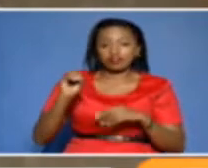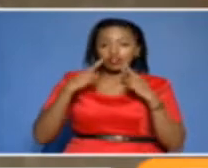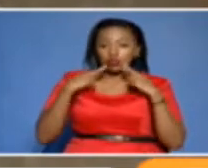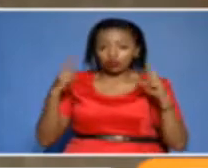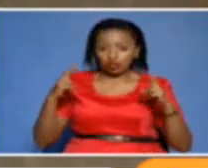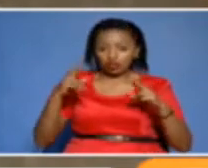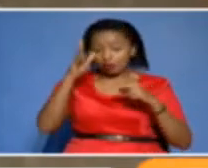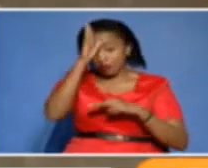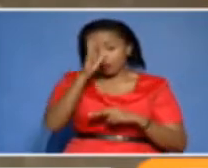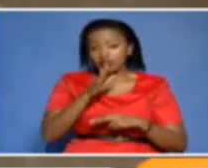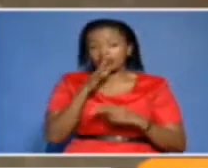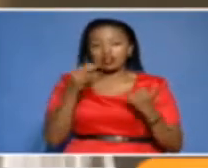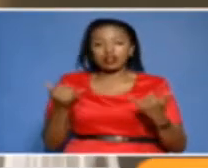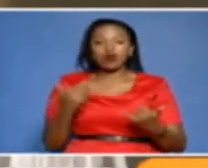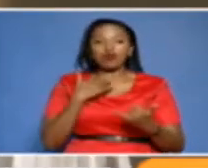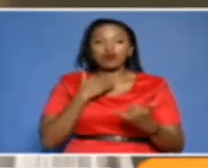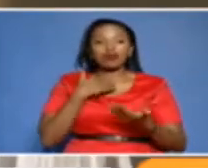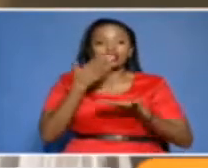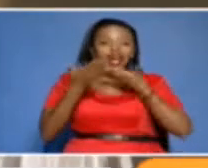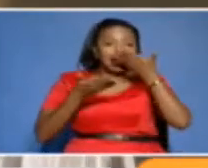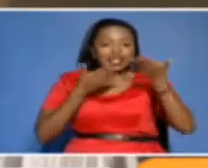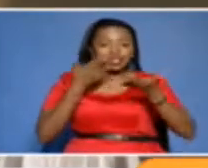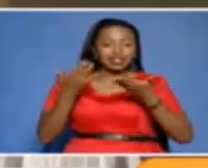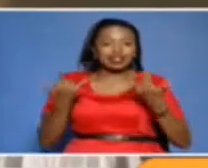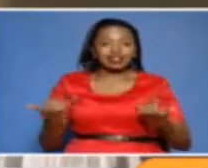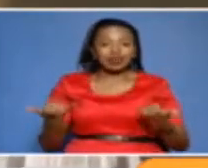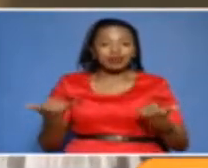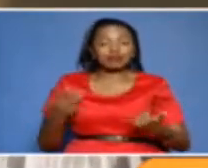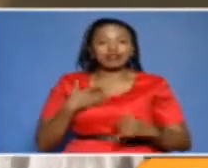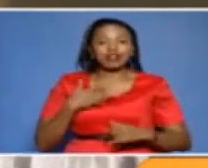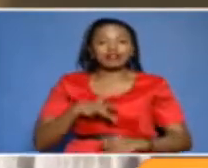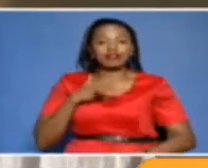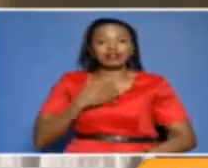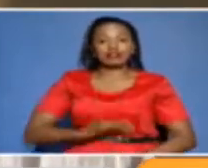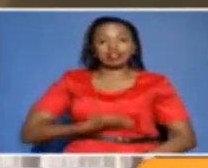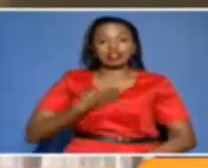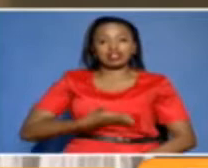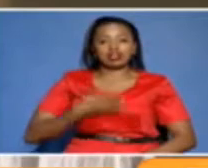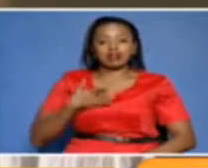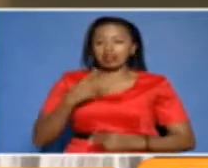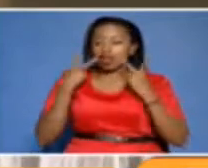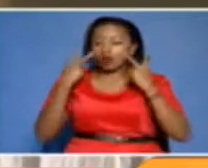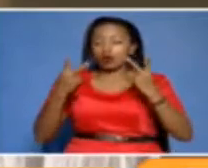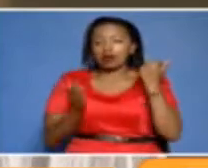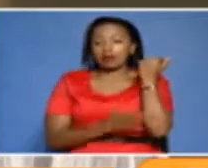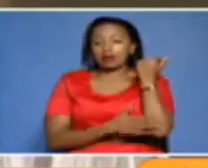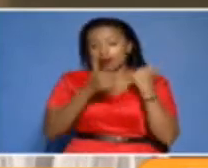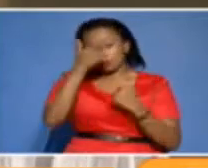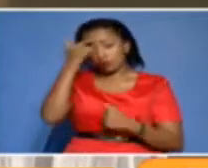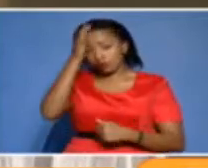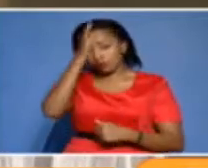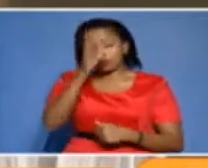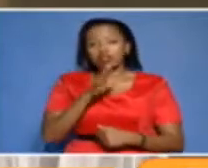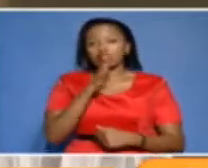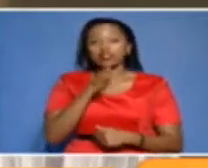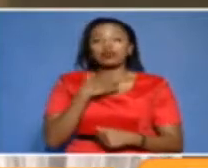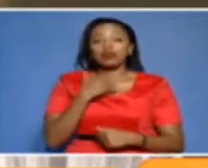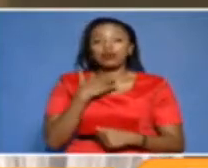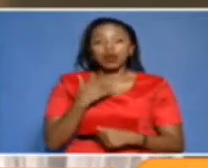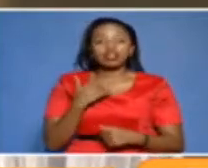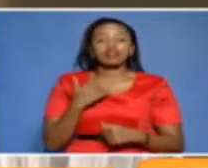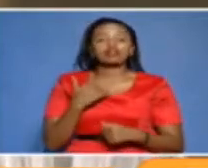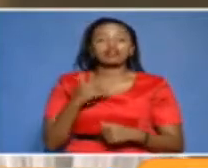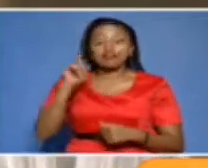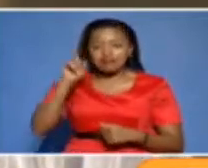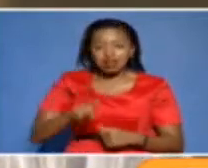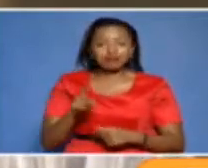marks. Parents now struggling for answers. Mimi hata ninakasirisha mimi kabisa. Mimi naona mbaya kwa sababu wasazi